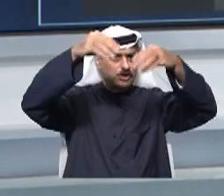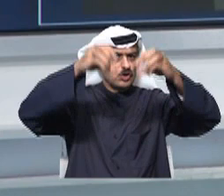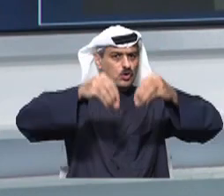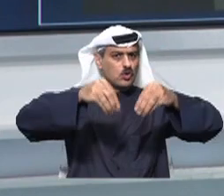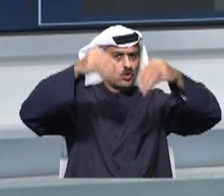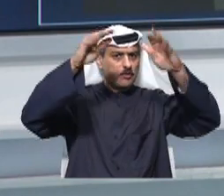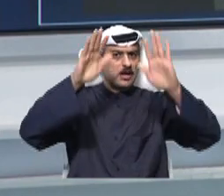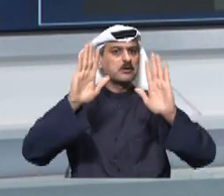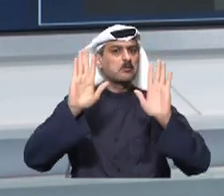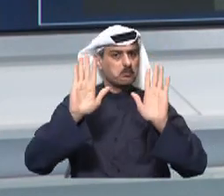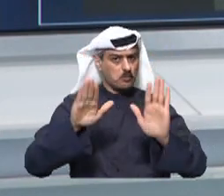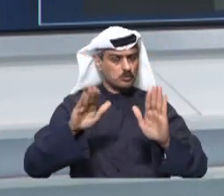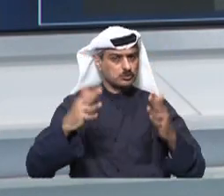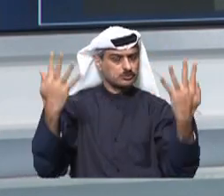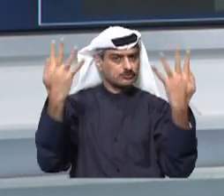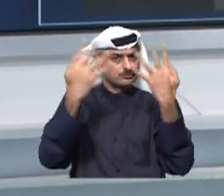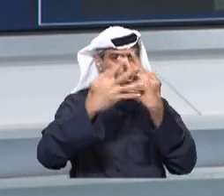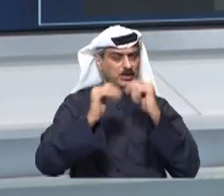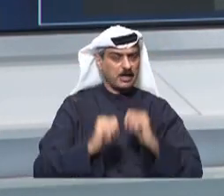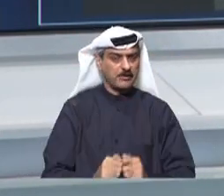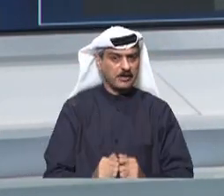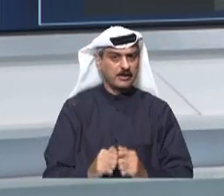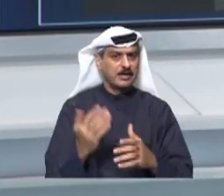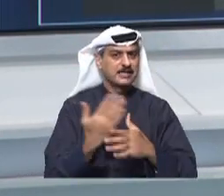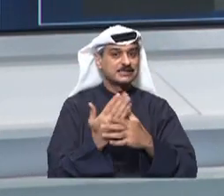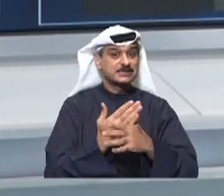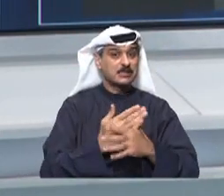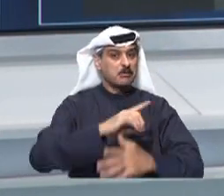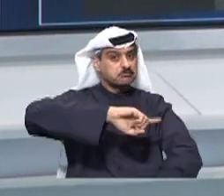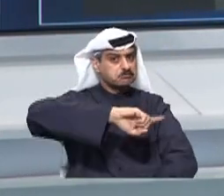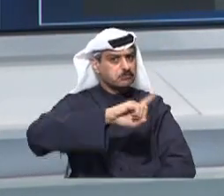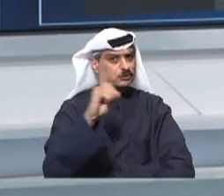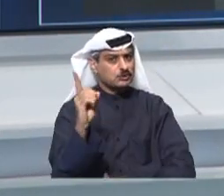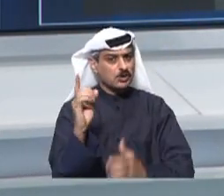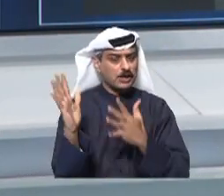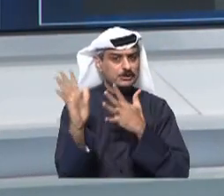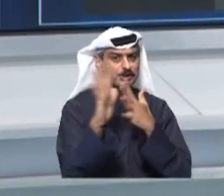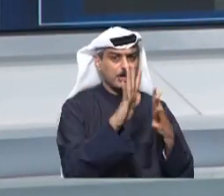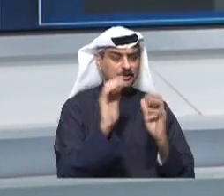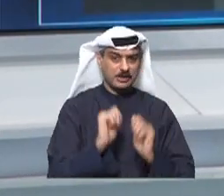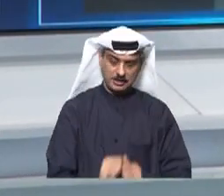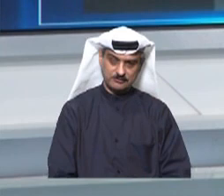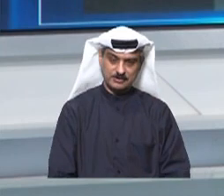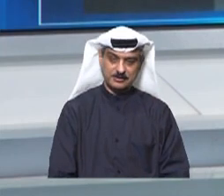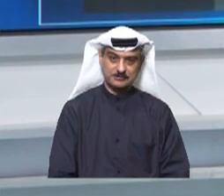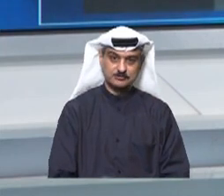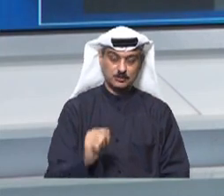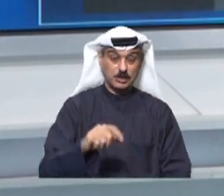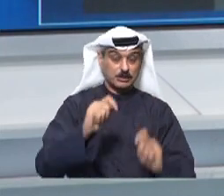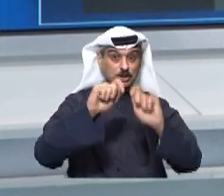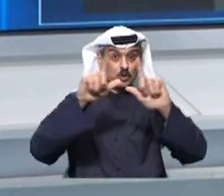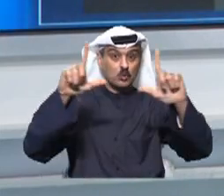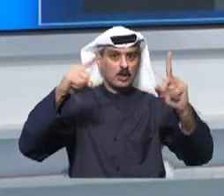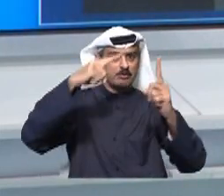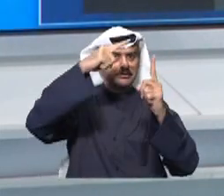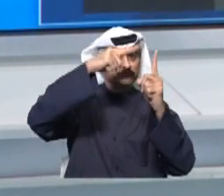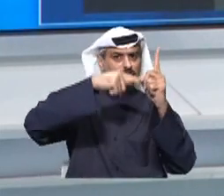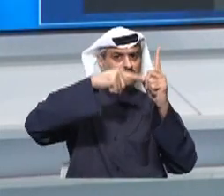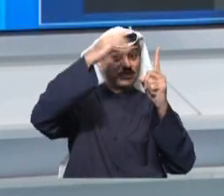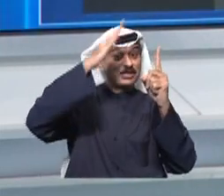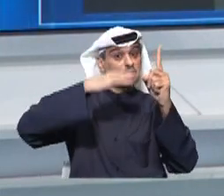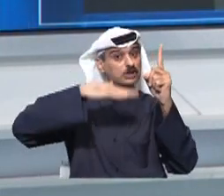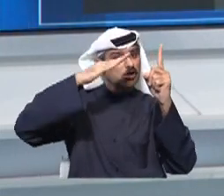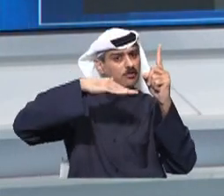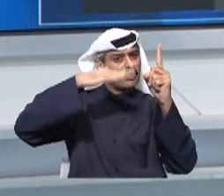على بعض المناطق، ومع نشاط الرياح الشمالية الغربية والغبار المثار راح نلاحظ انخفاض ملحوظ في